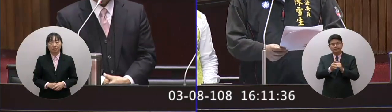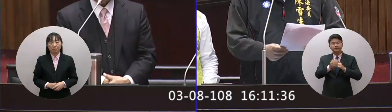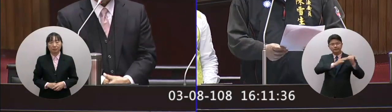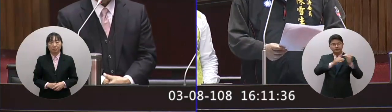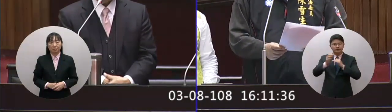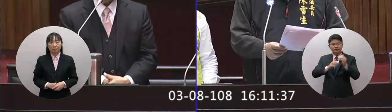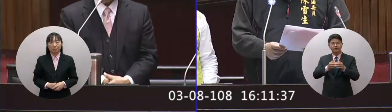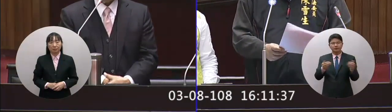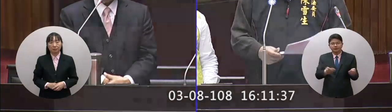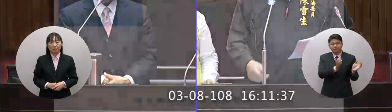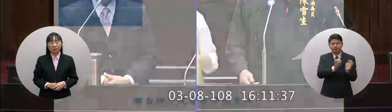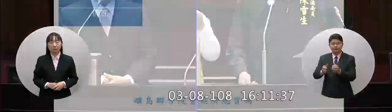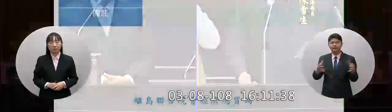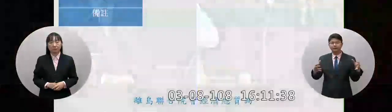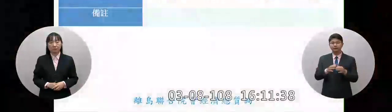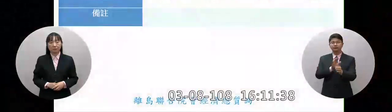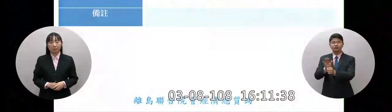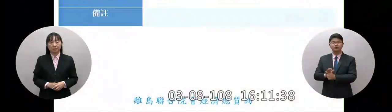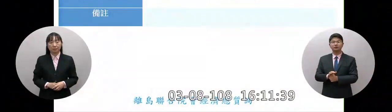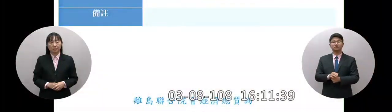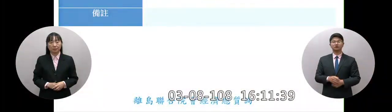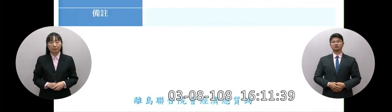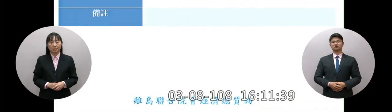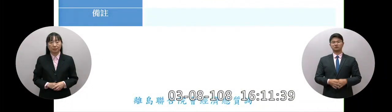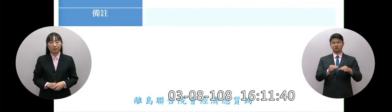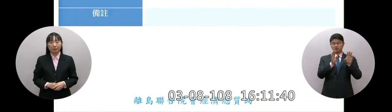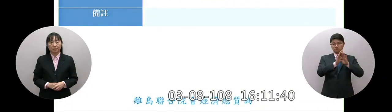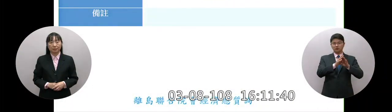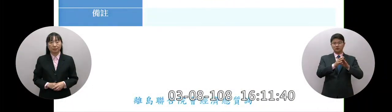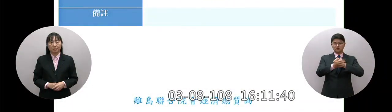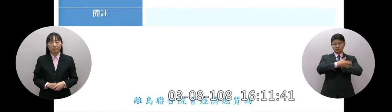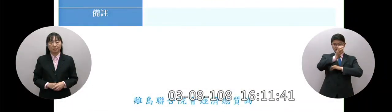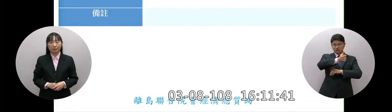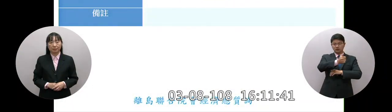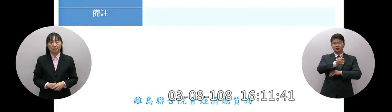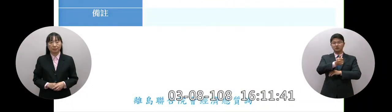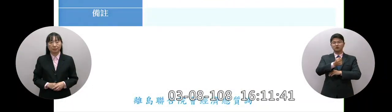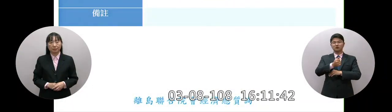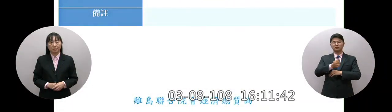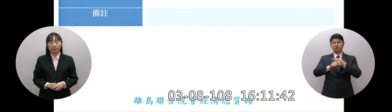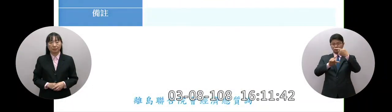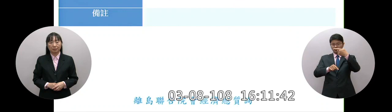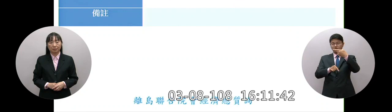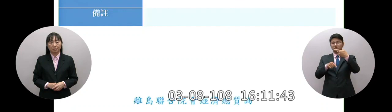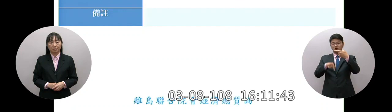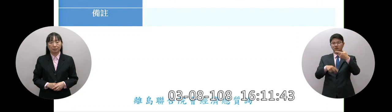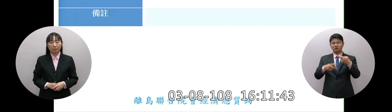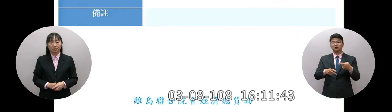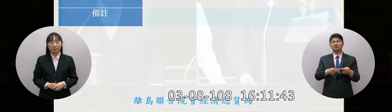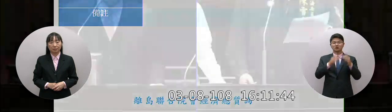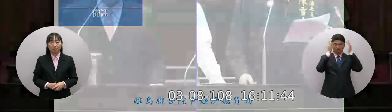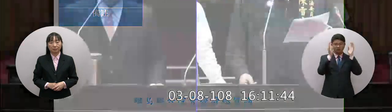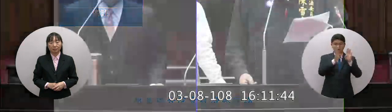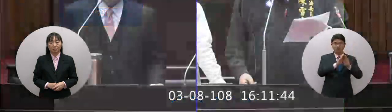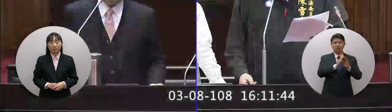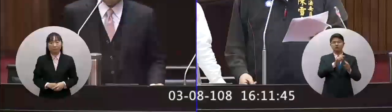个建设哈。那么金门的县长杨振武啊，年初跟厦门市政府会议以后呢，大陆